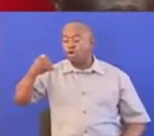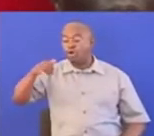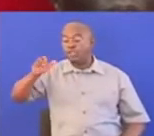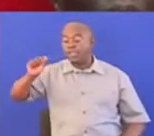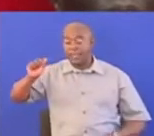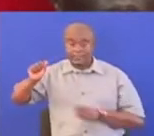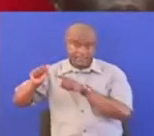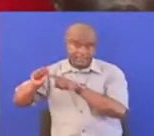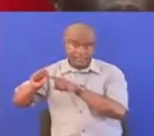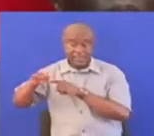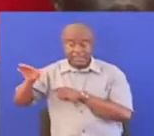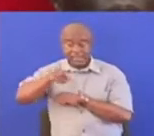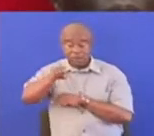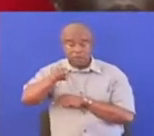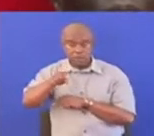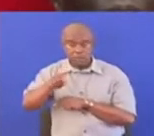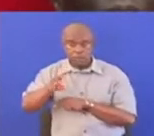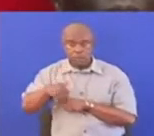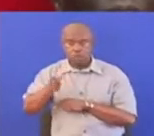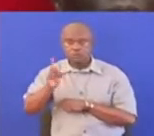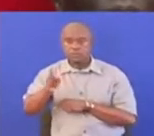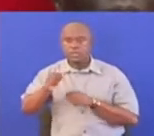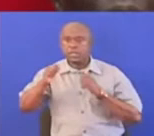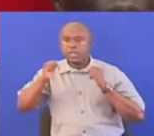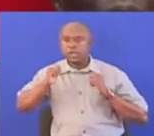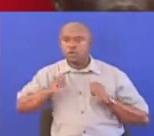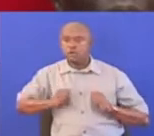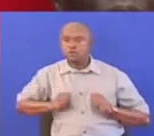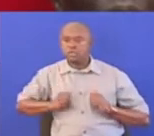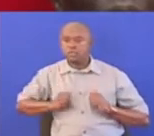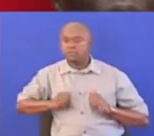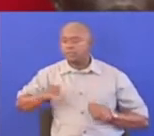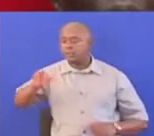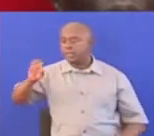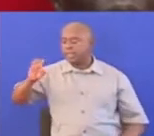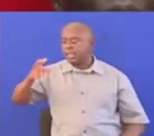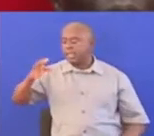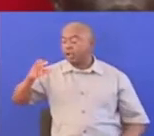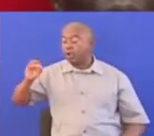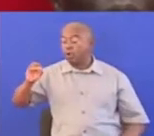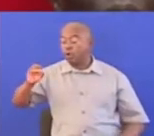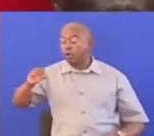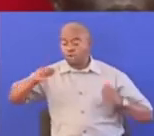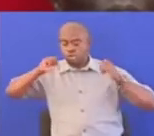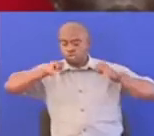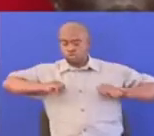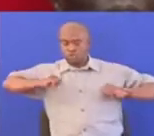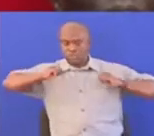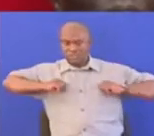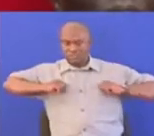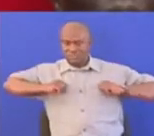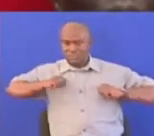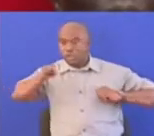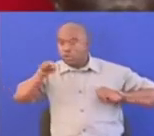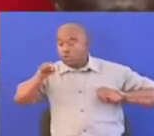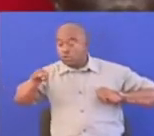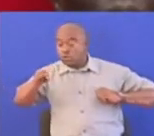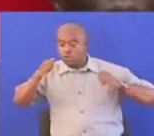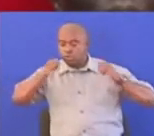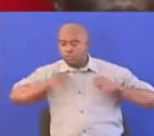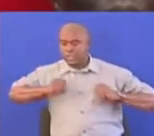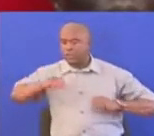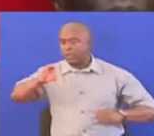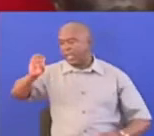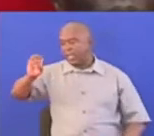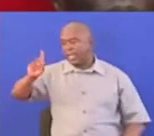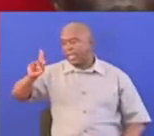TFS wana utalii unaitwa ecotourism ambao unahusisha utalii wa kiekolojia, na